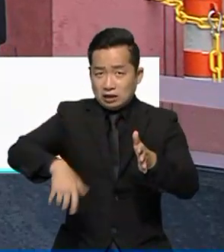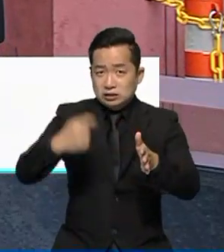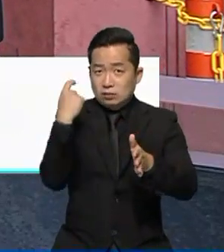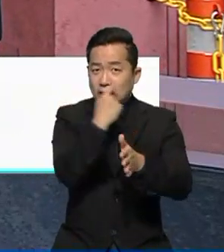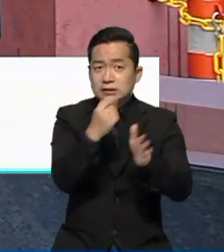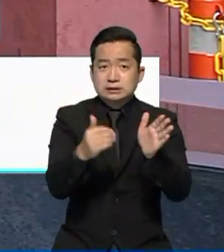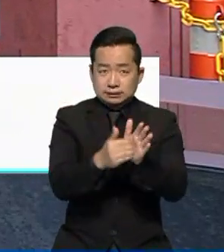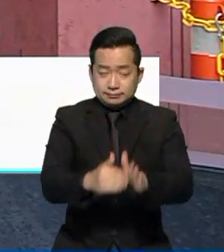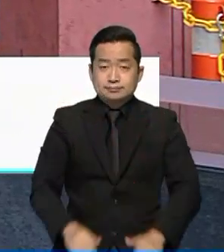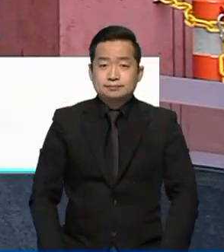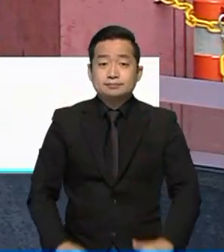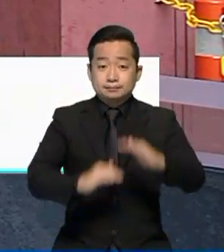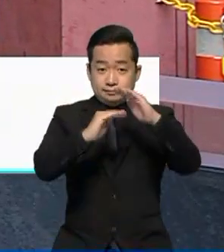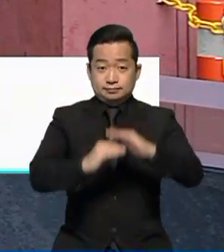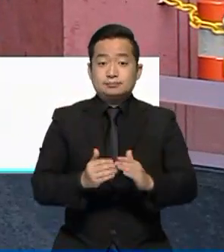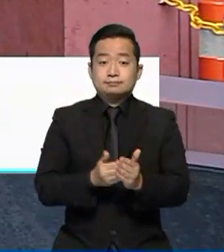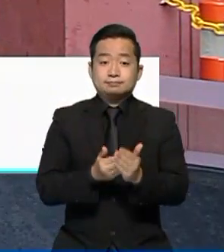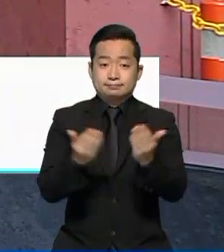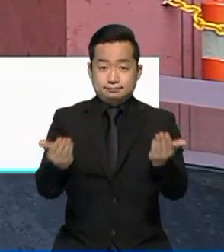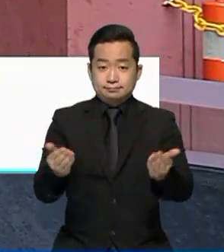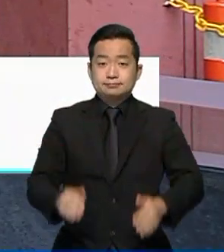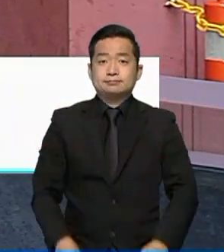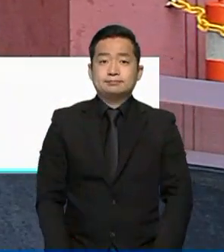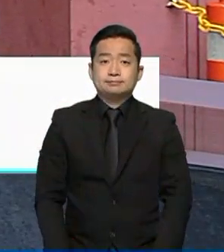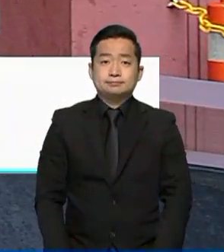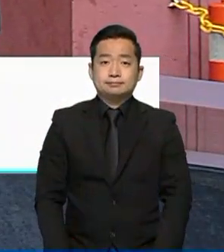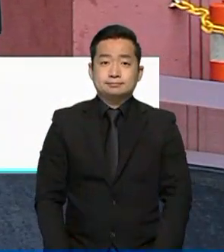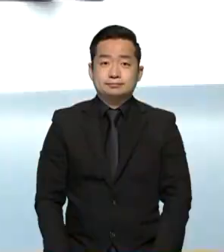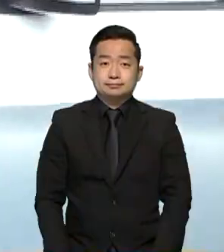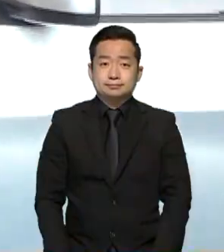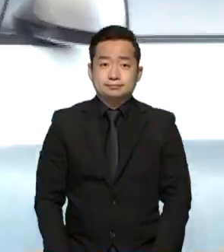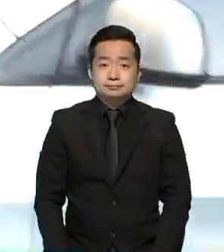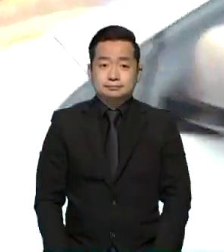걸로 확인됐습니다. 김덕현 기자입니다.